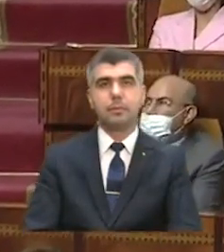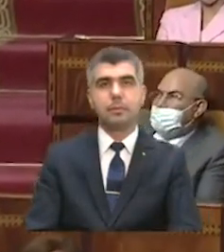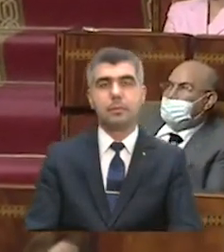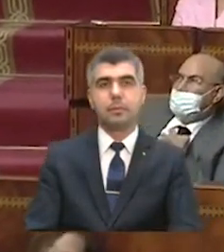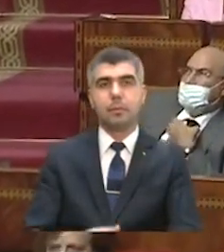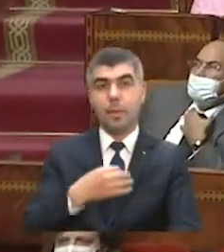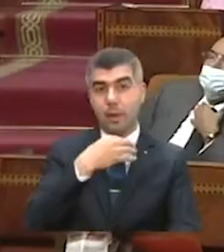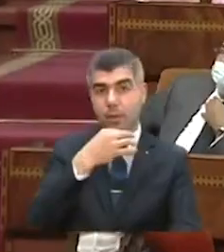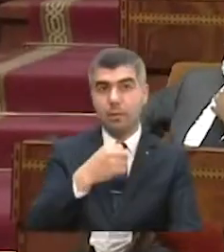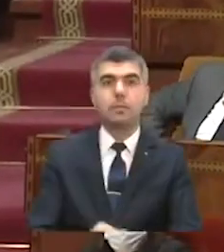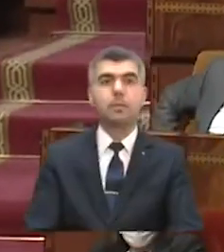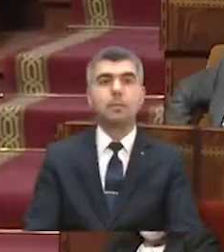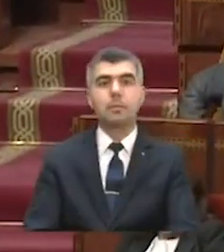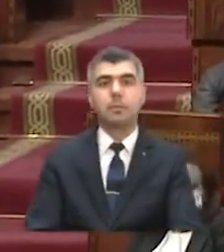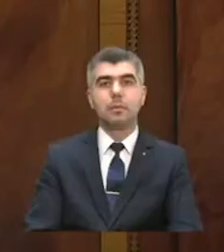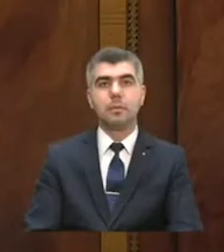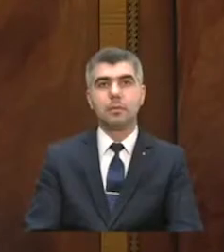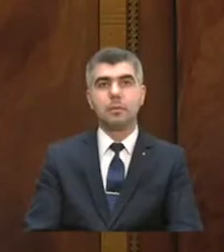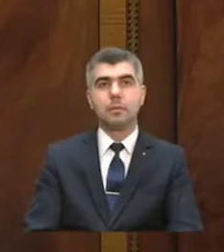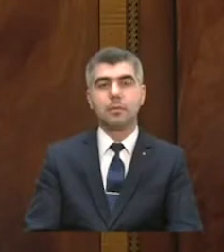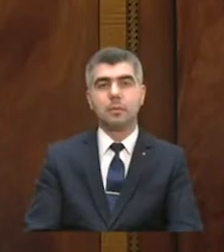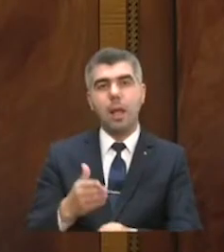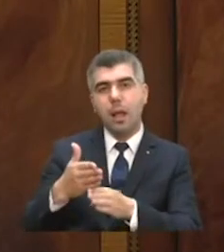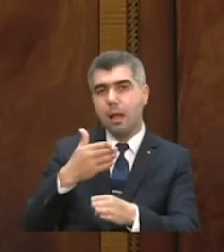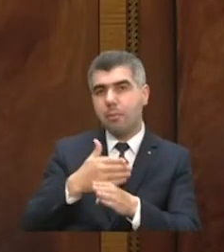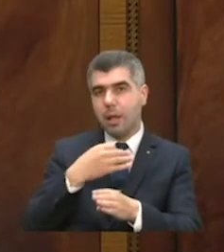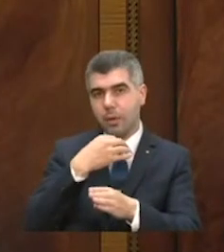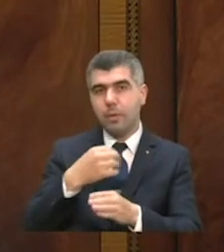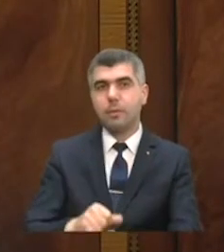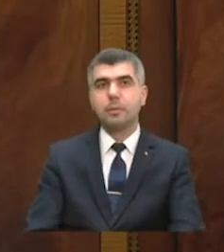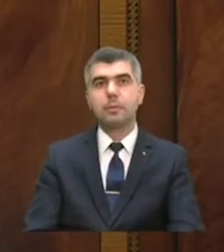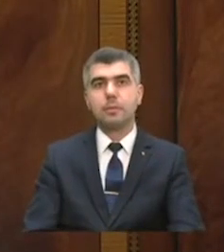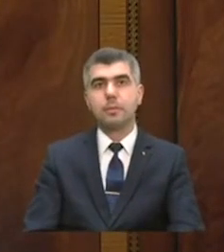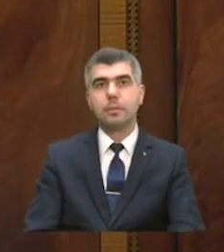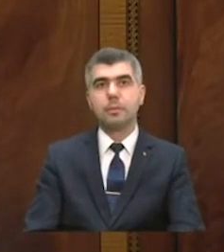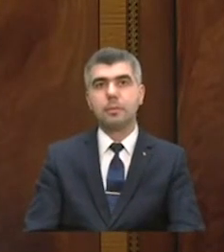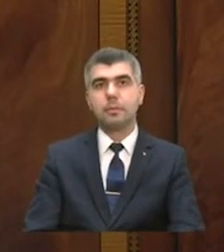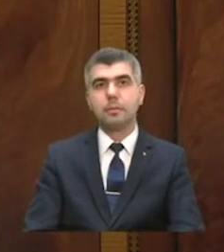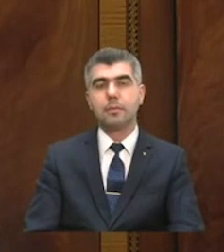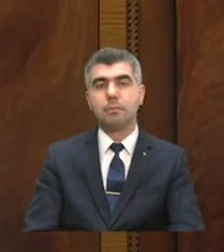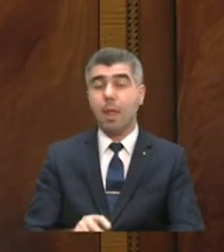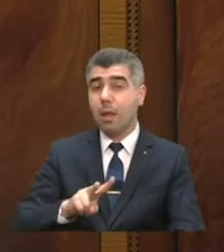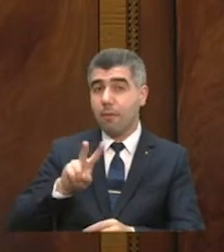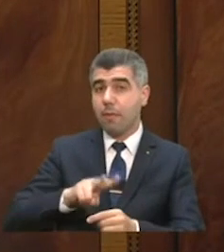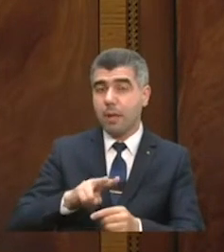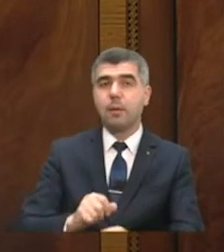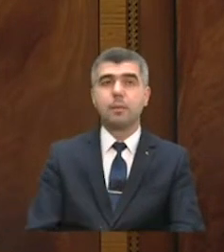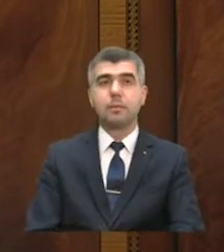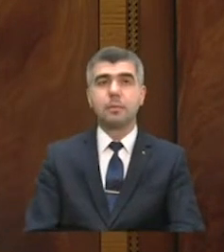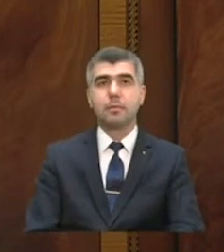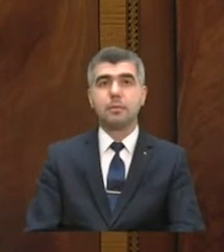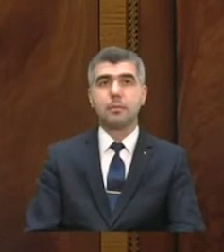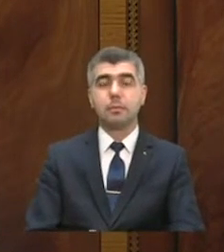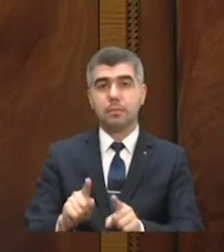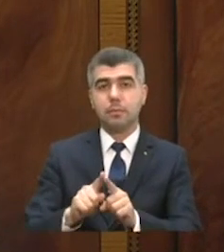تكلمنا على قبيله، قبيله في الحقيقه بلي خدا السم